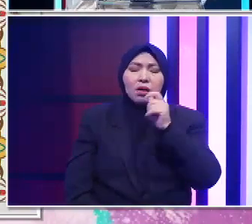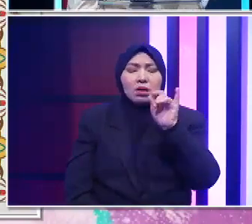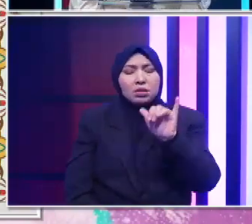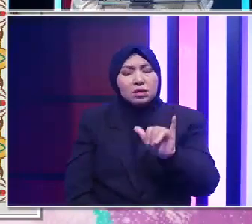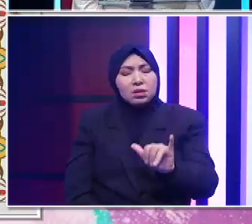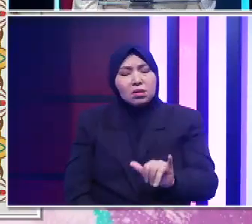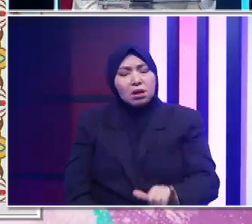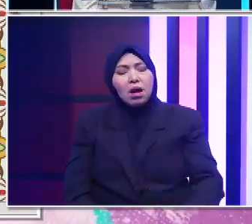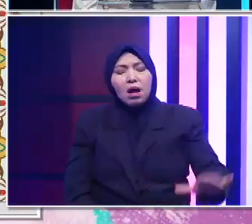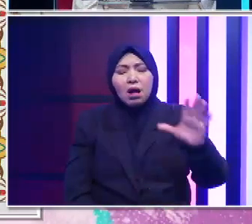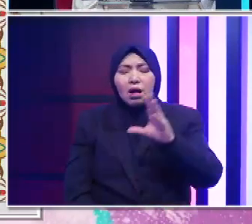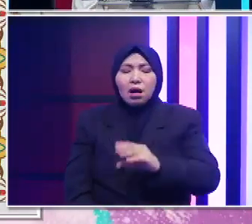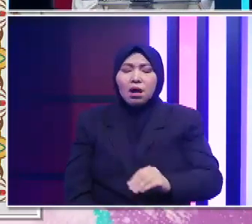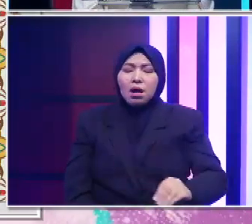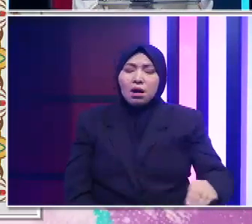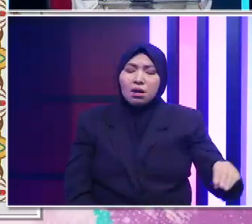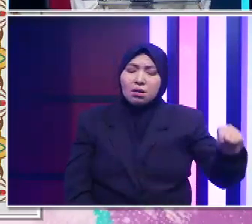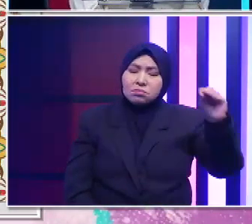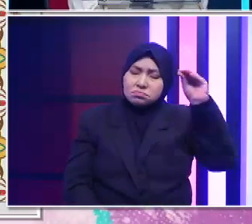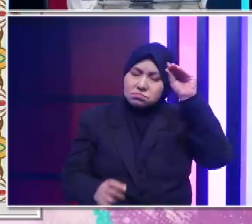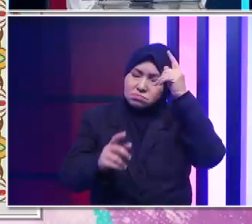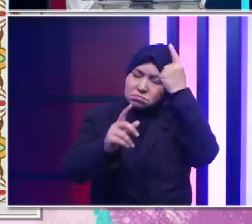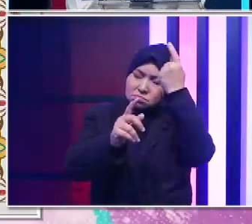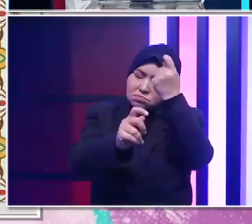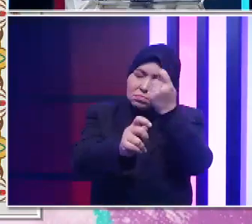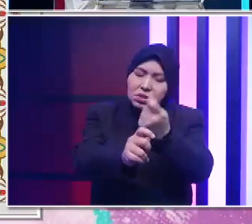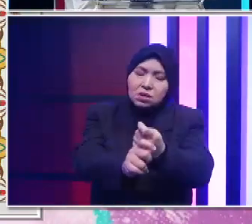ibadah Tino Abby Deti